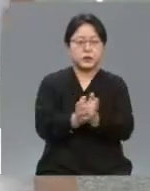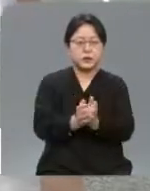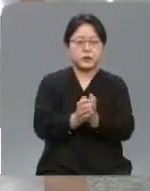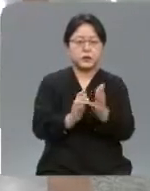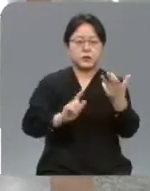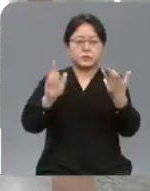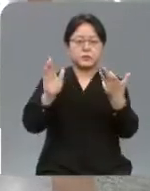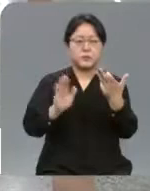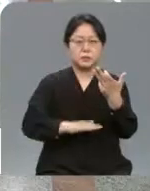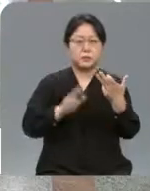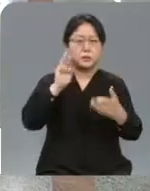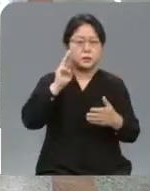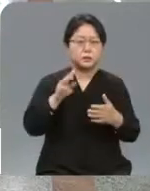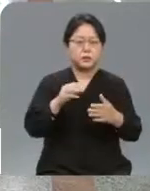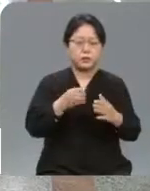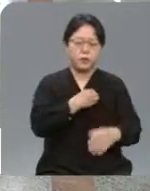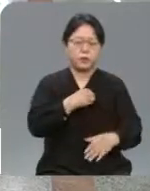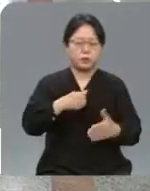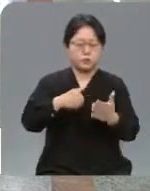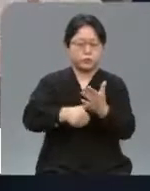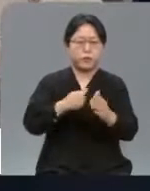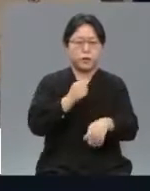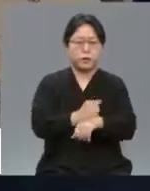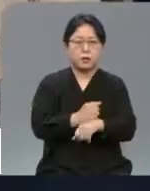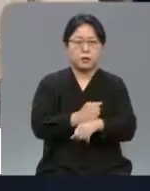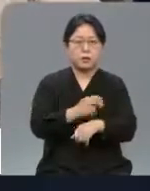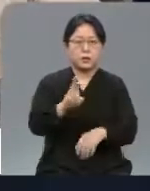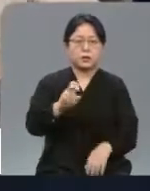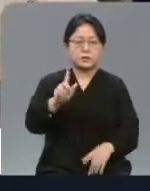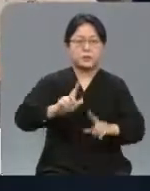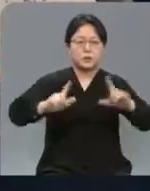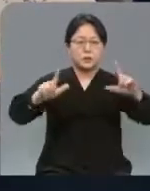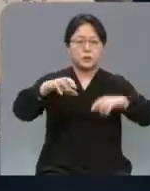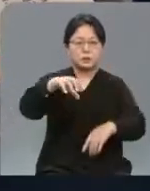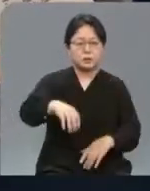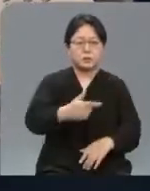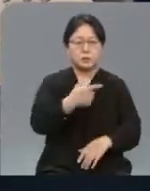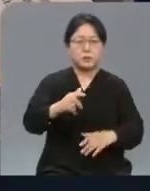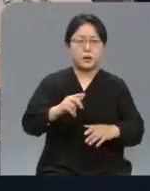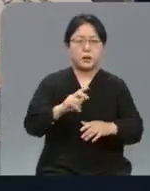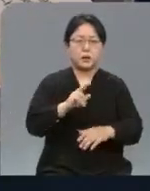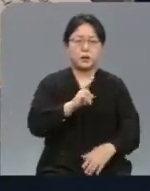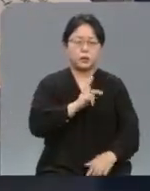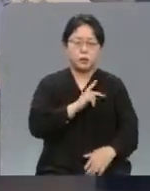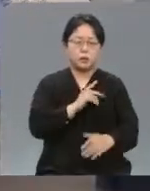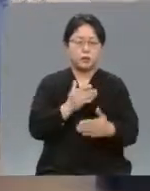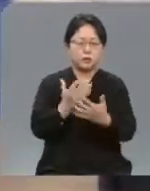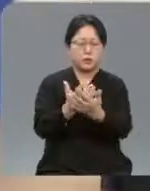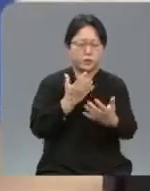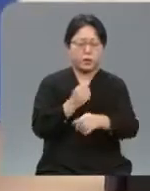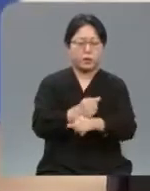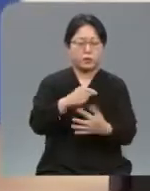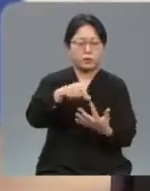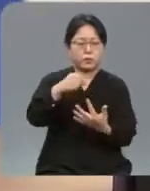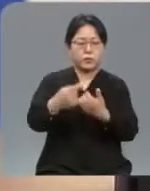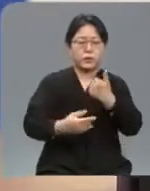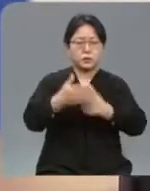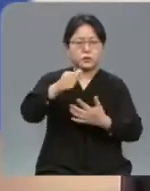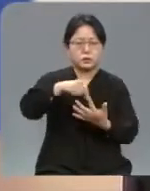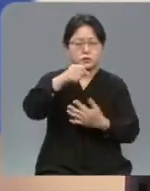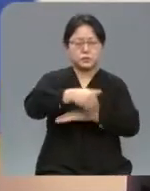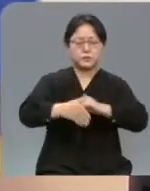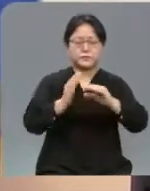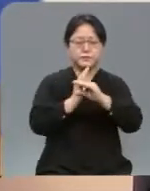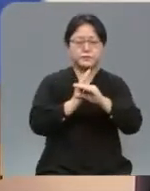사흘 동안 권리 당원 투표를 진행하고 20일에 현장 대의원 대회 를 거쳐 시당위원장 을 선출 할 계획입니다